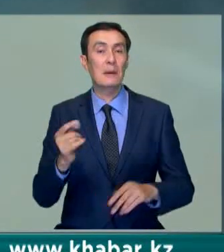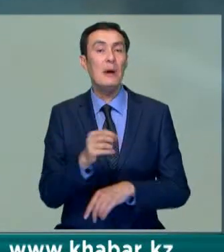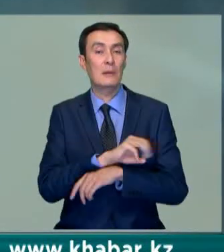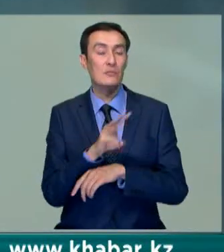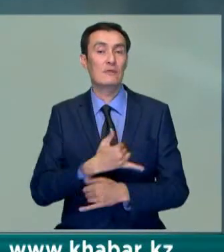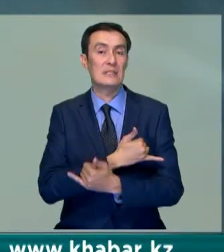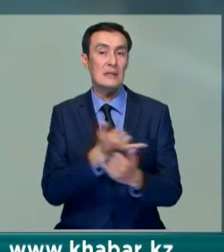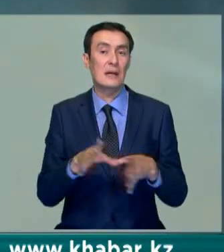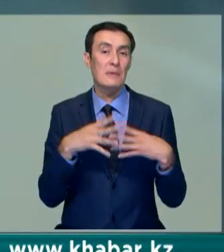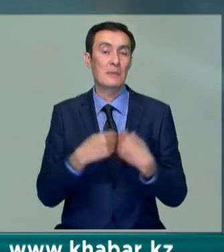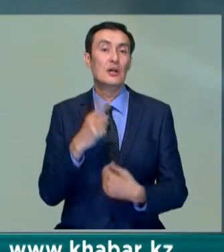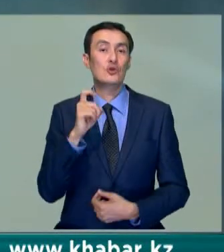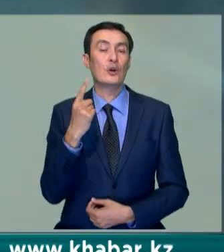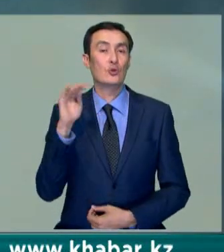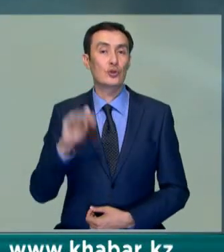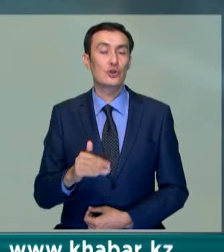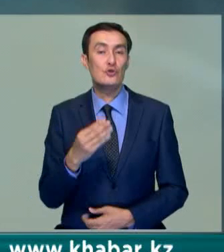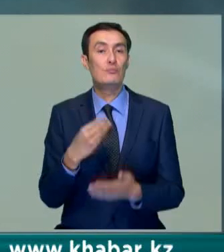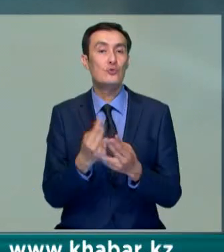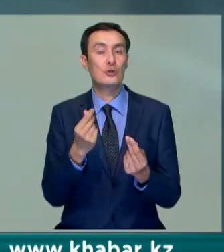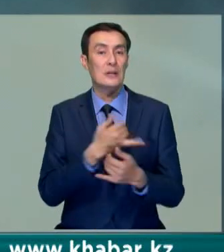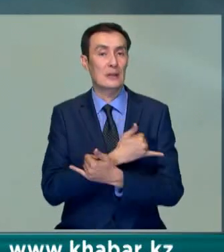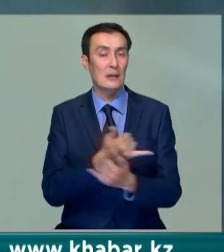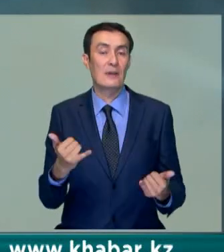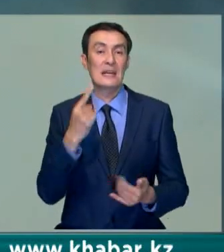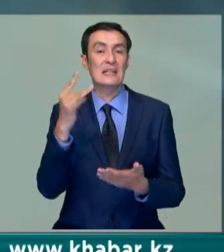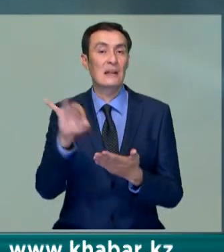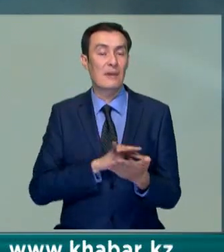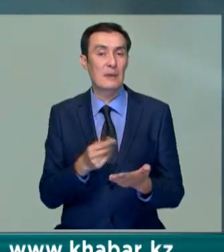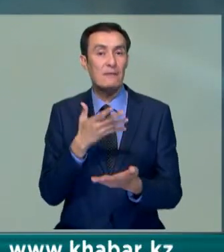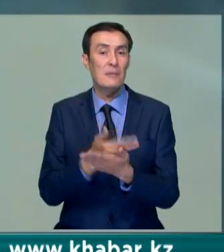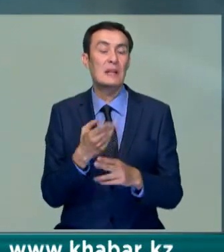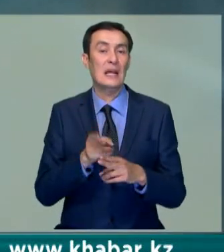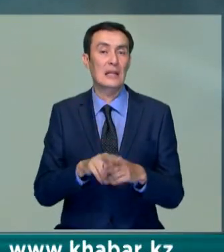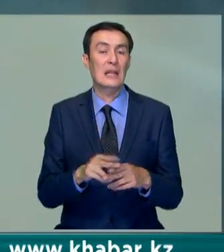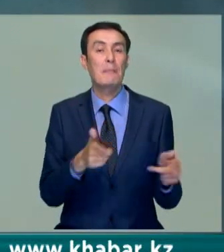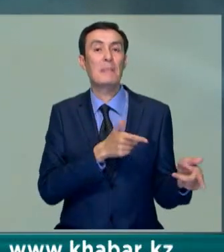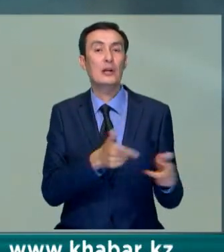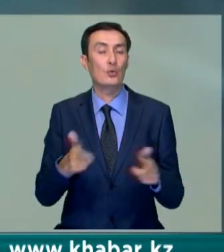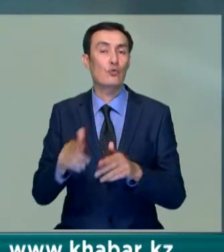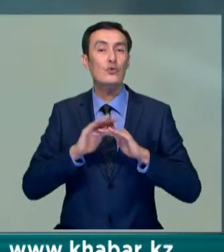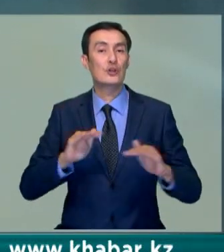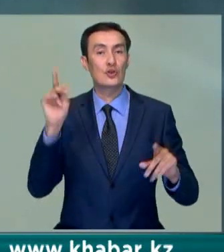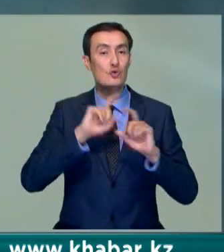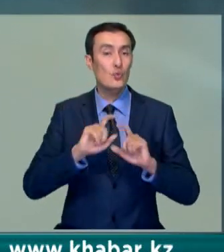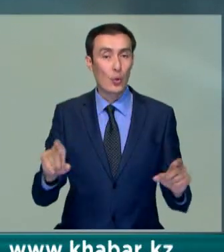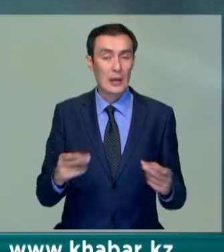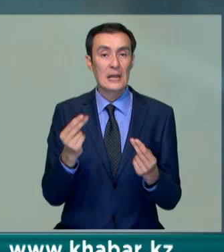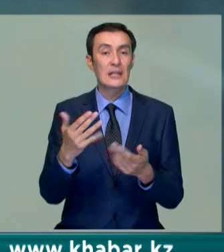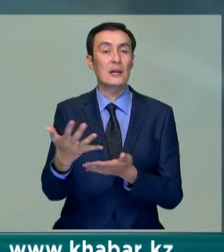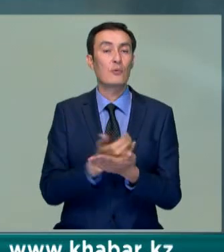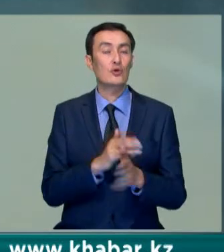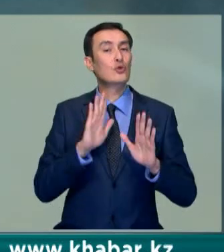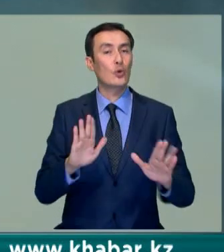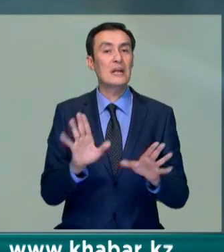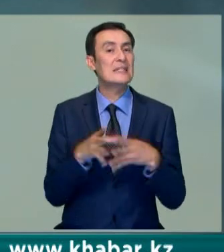семьям выдали по 101 тысячи бюджетных тенге. Единовременные выплаты предусмотрены на подготовку детей к школе. Деньги